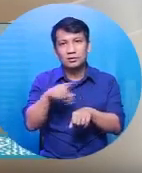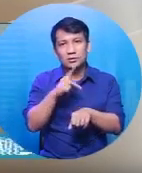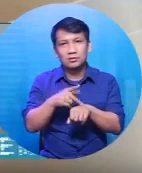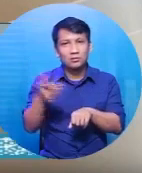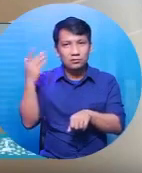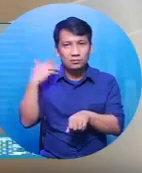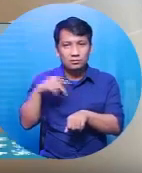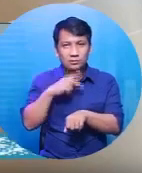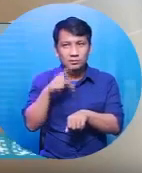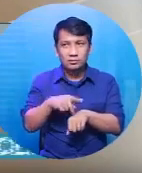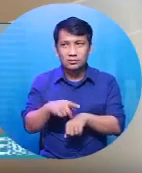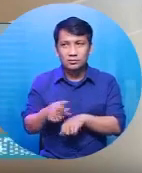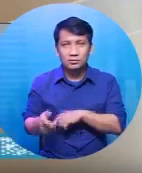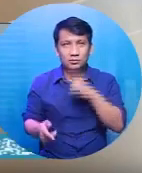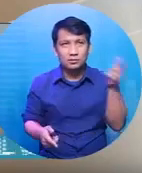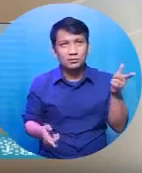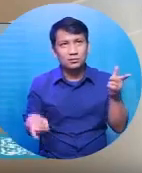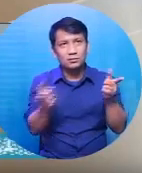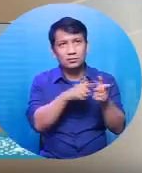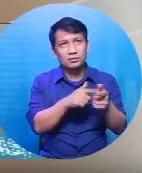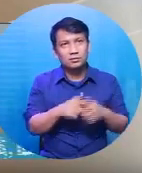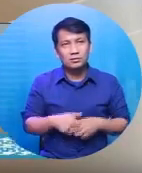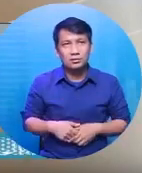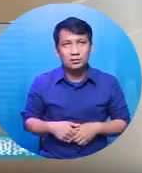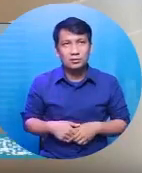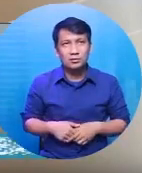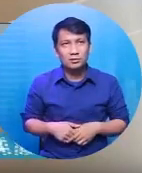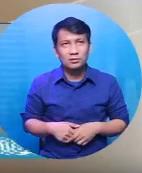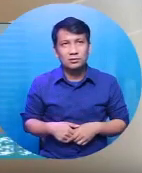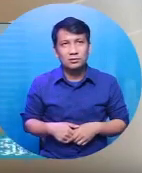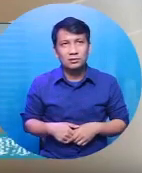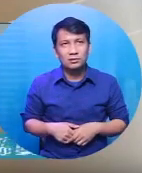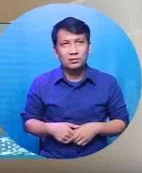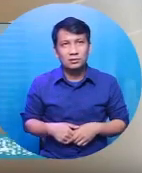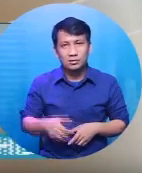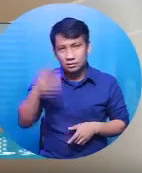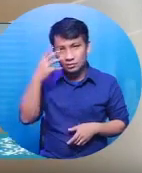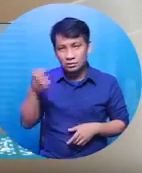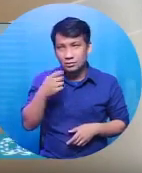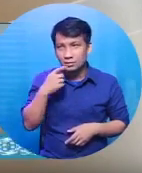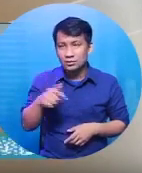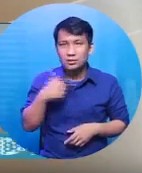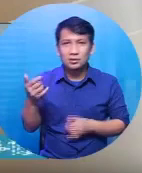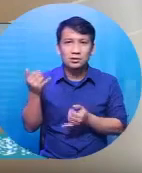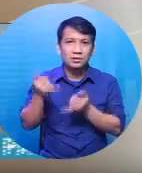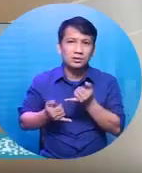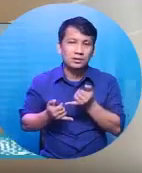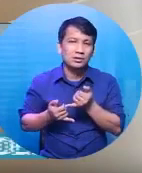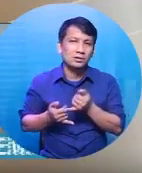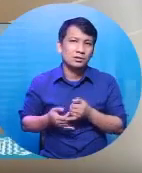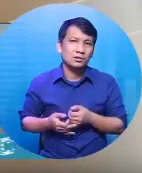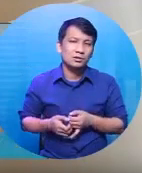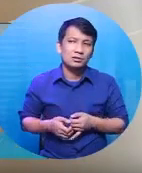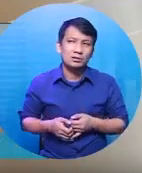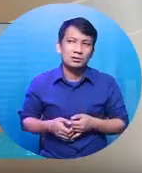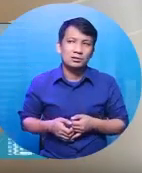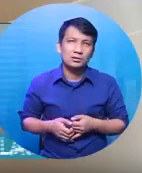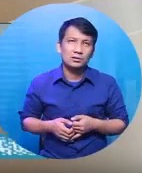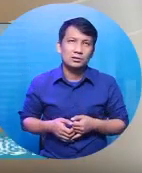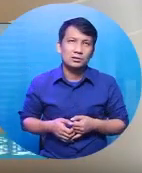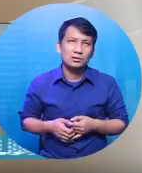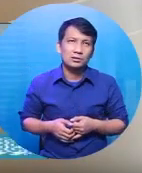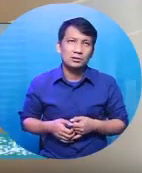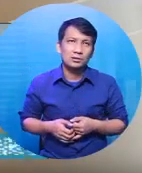noon. Binigyan ka na pala ng puhunan? Alam mo po, sir, diyan po siya galit na galit, sir, sa bunso ko, kaya siya ganyan sa akin. Okay. Eh. Okay,